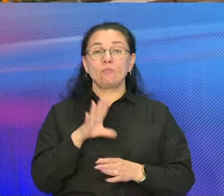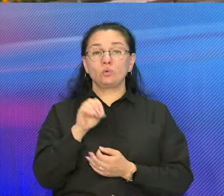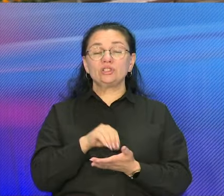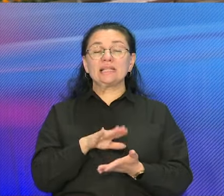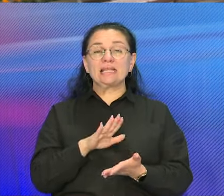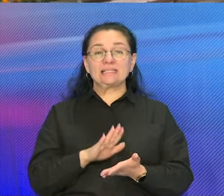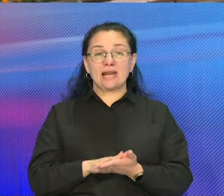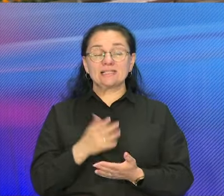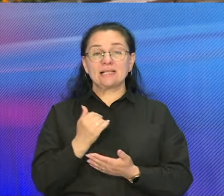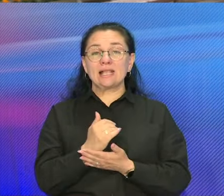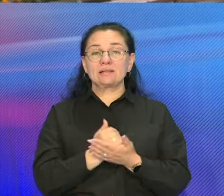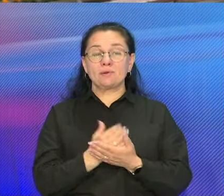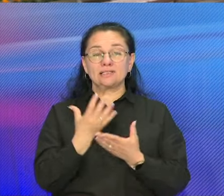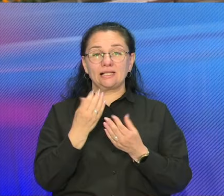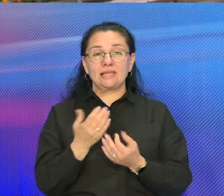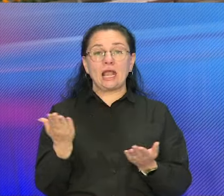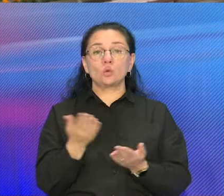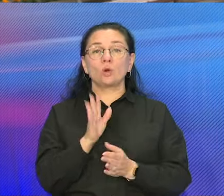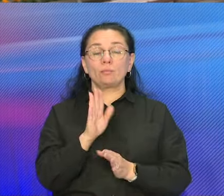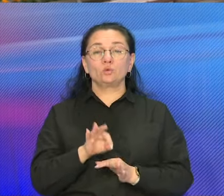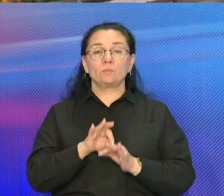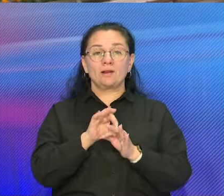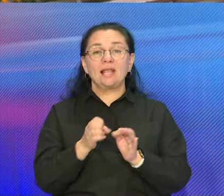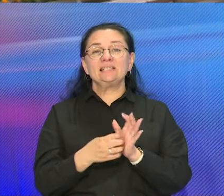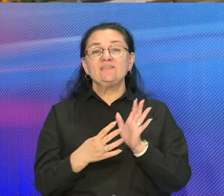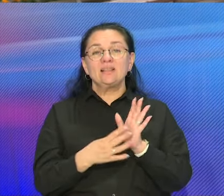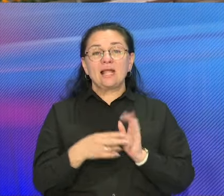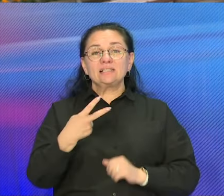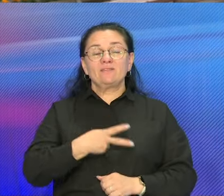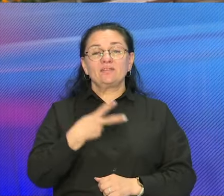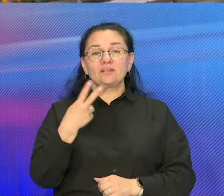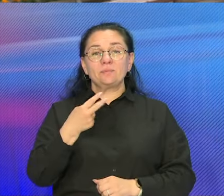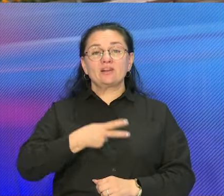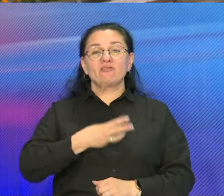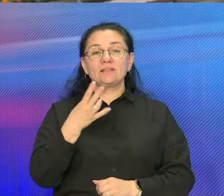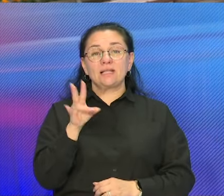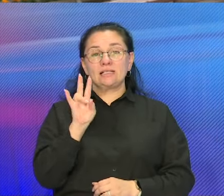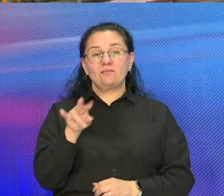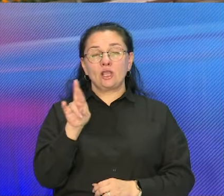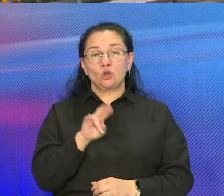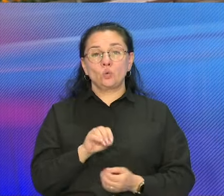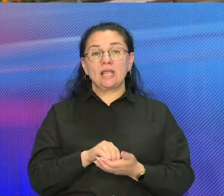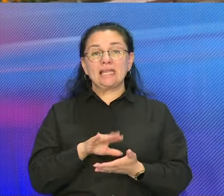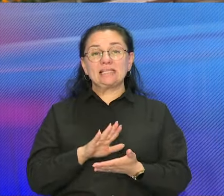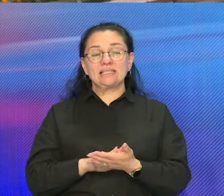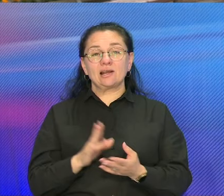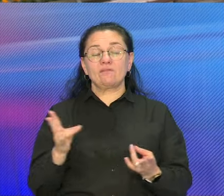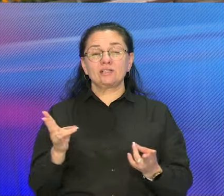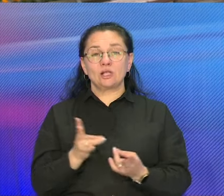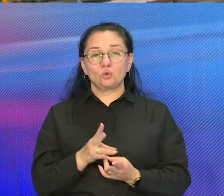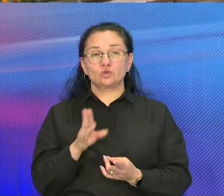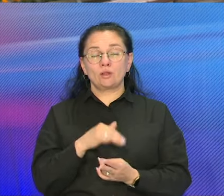на резервные дни, которые будут проходить 19, 21 и 23 июня Регистрироваться можно по